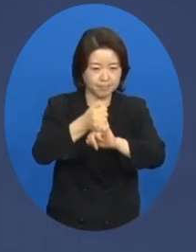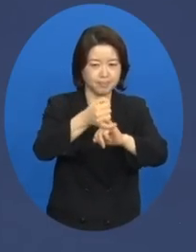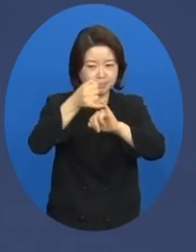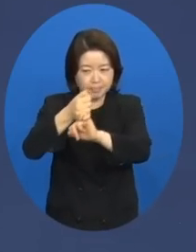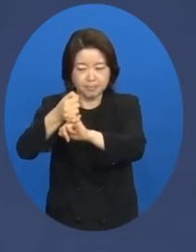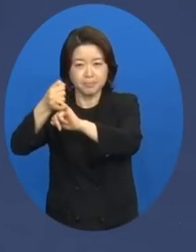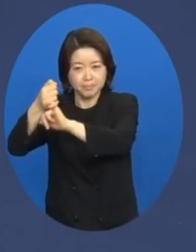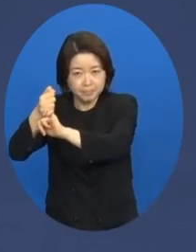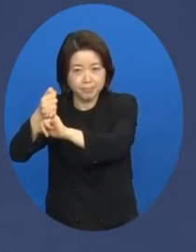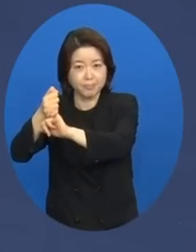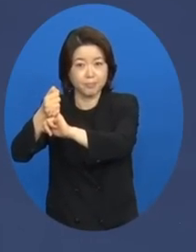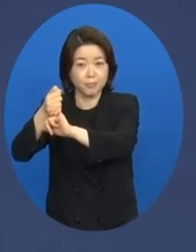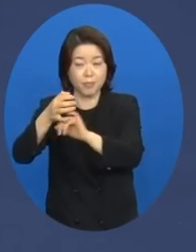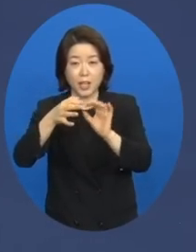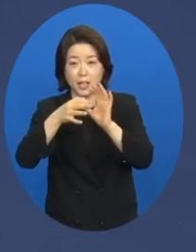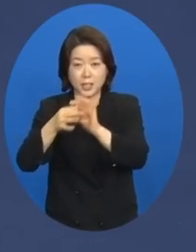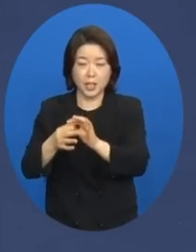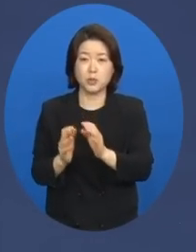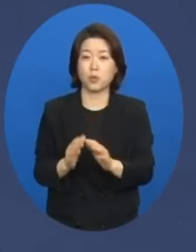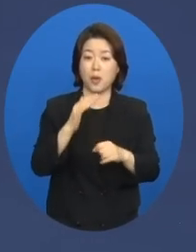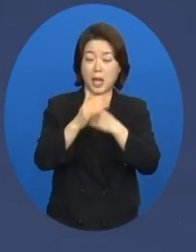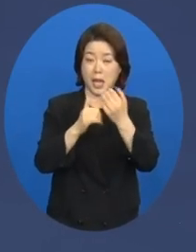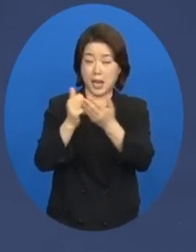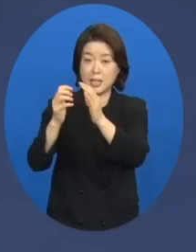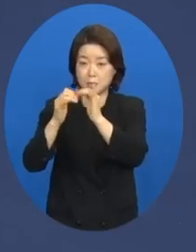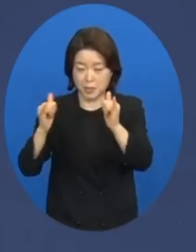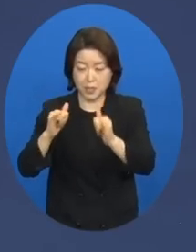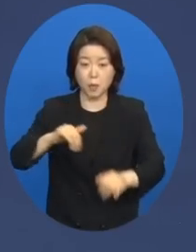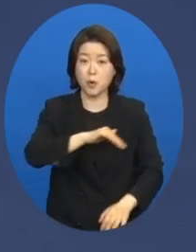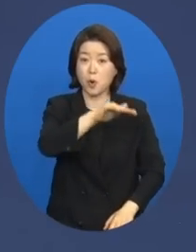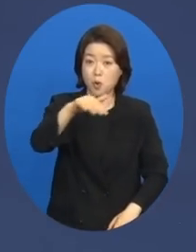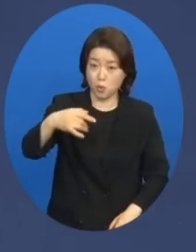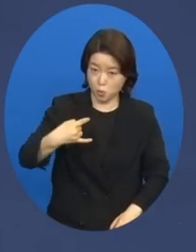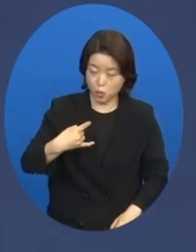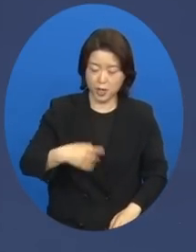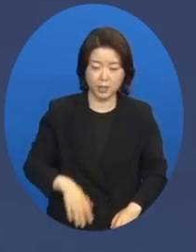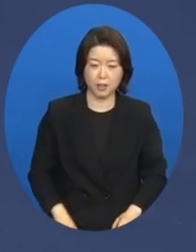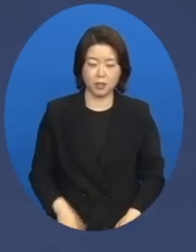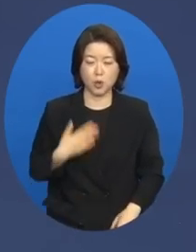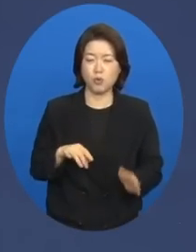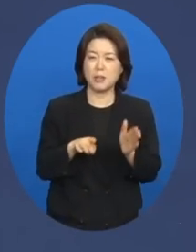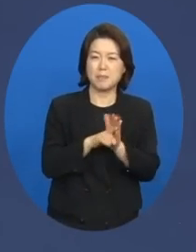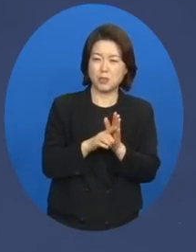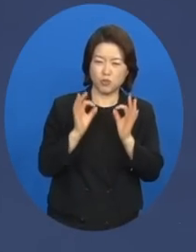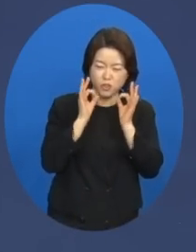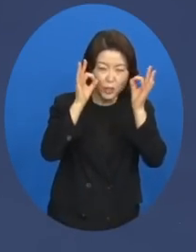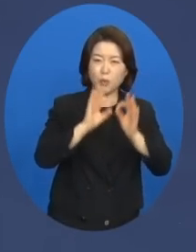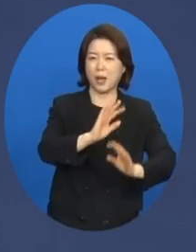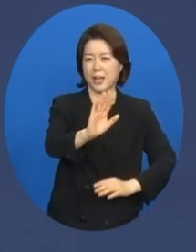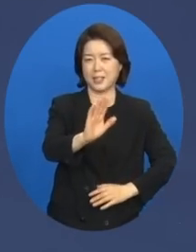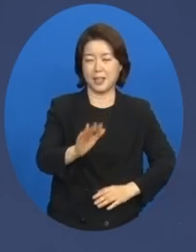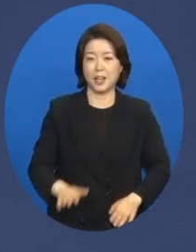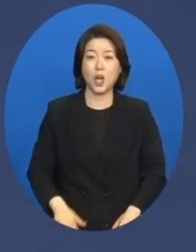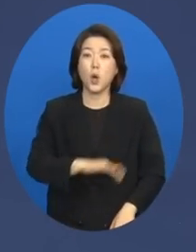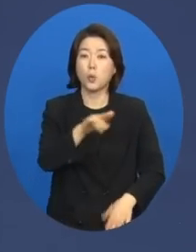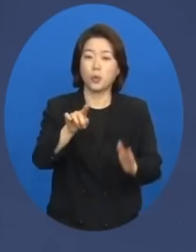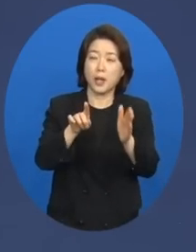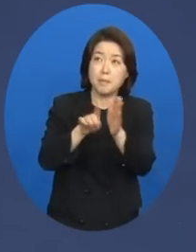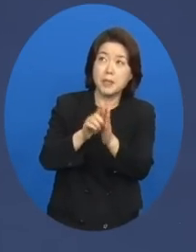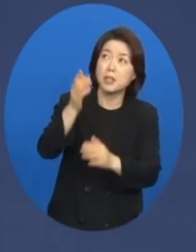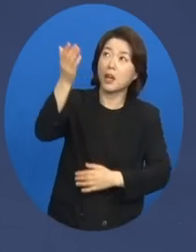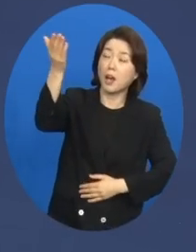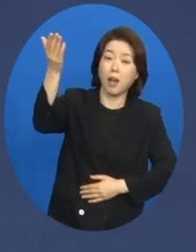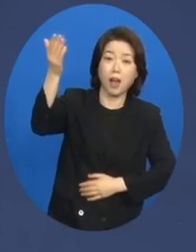계속 하나님의 사람들을 우리에게 이 믿음이라는 게 우리의 최선이 아니고요. 우리가 믿는 바의